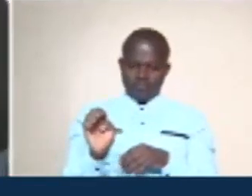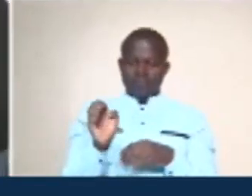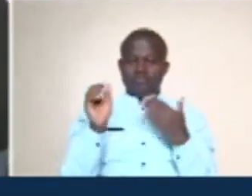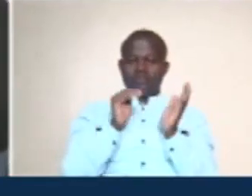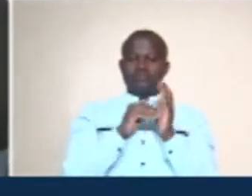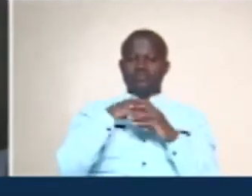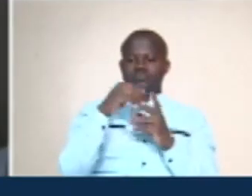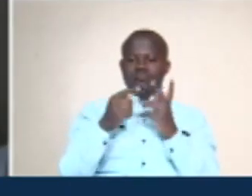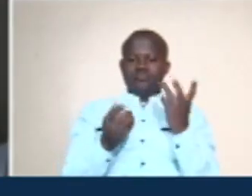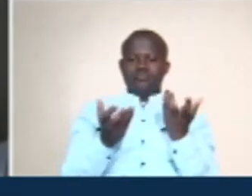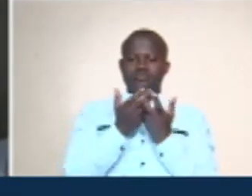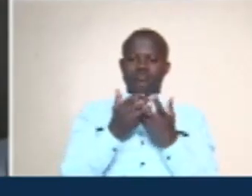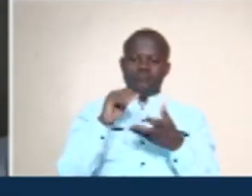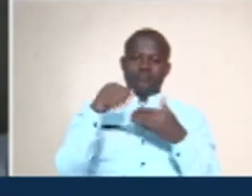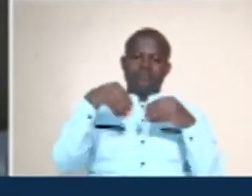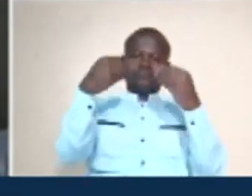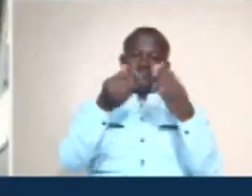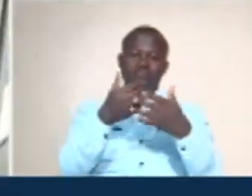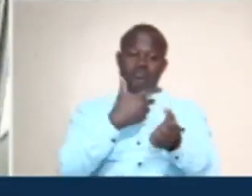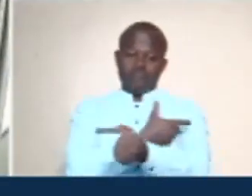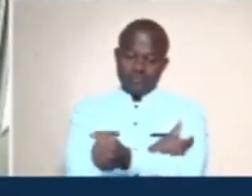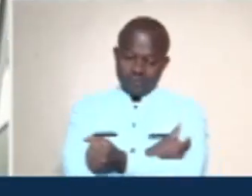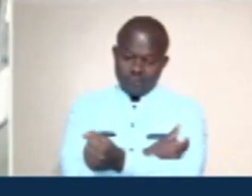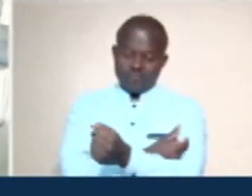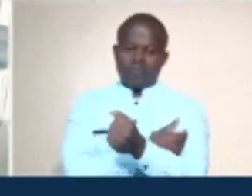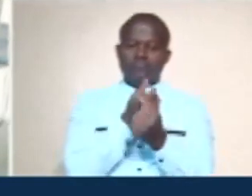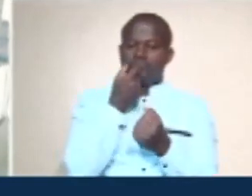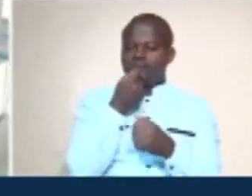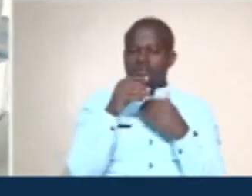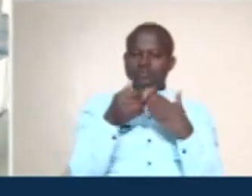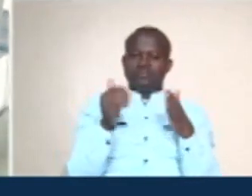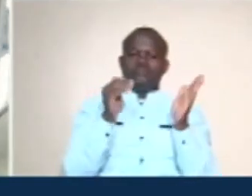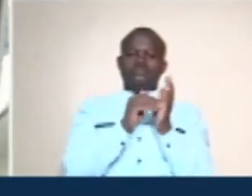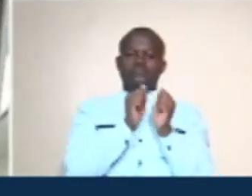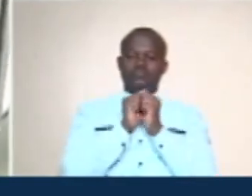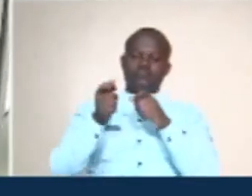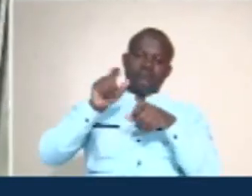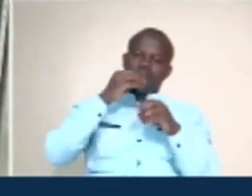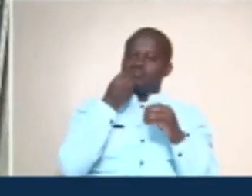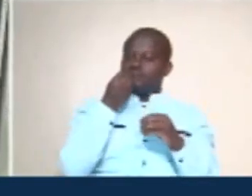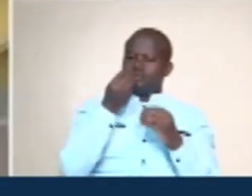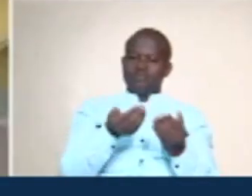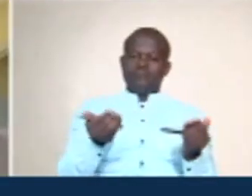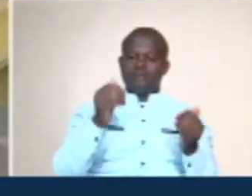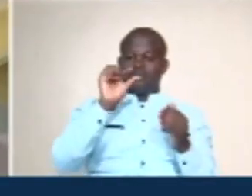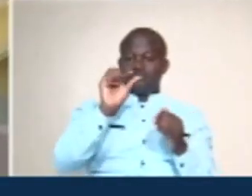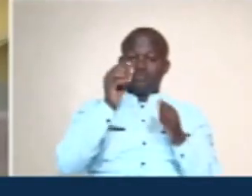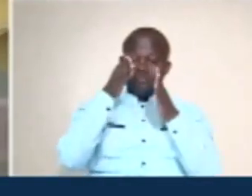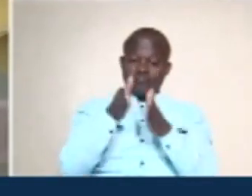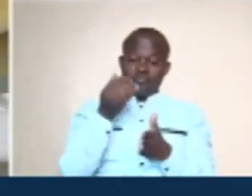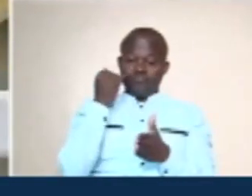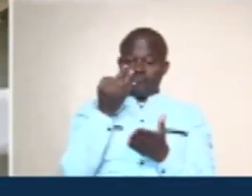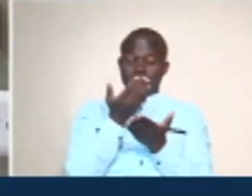mu bijyanye no gutanga inkingo, imiti ndetse n'inyongeramirire ku bana batoya. Umuntu